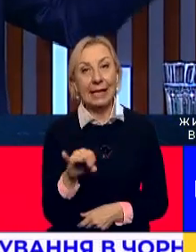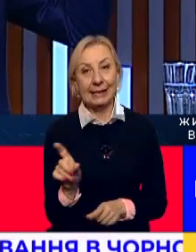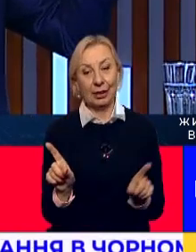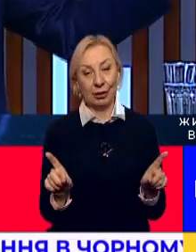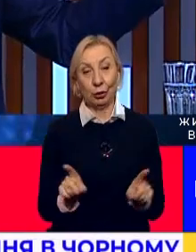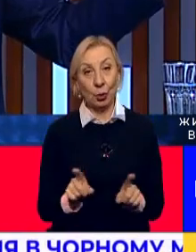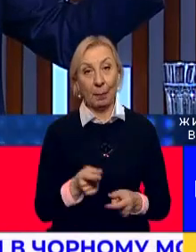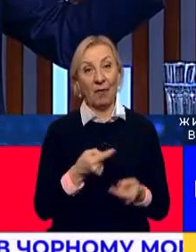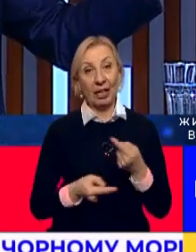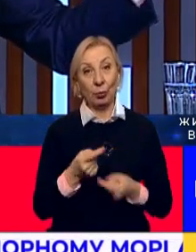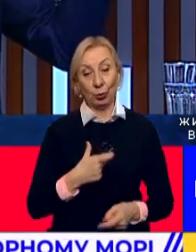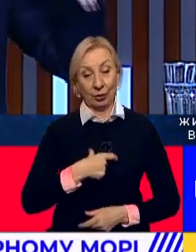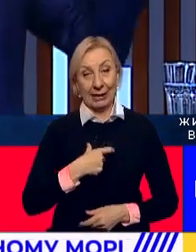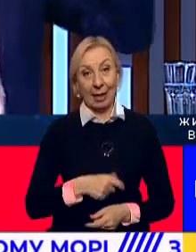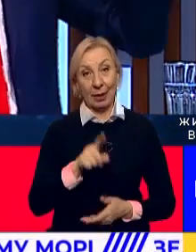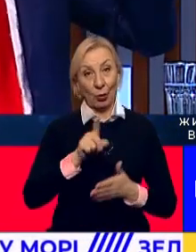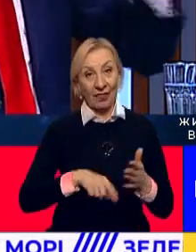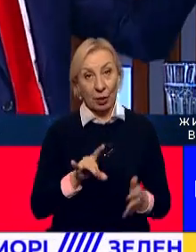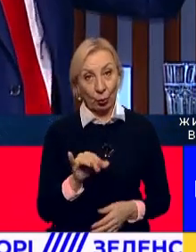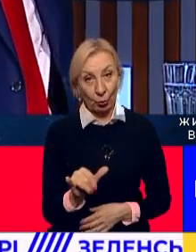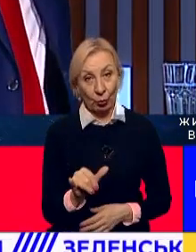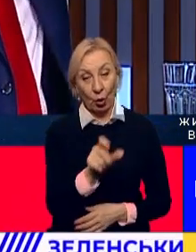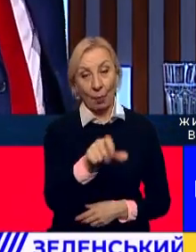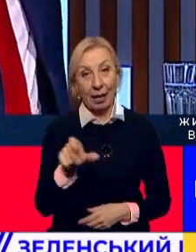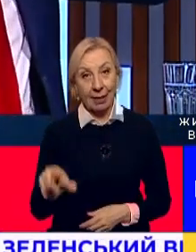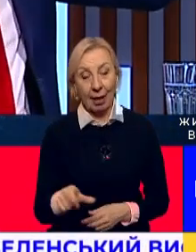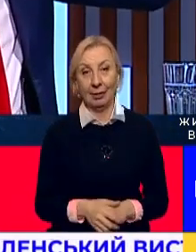яку він сьогодні абсолютно втратив, щоб повернути довіру